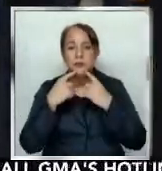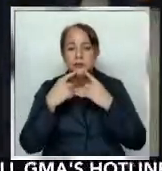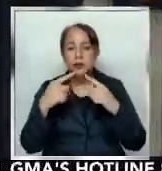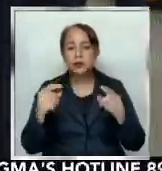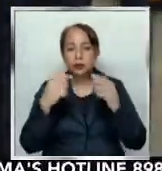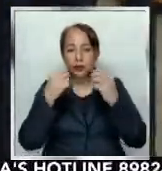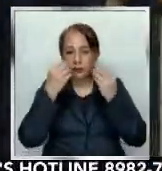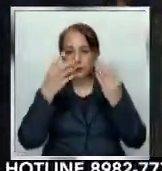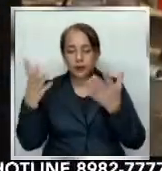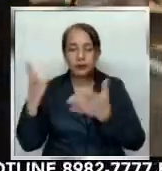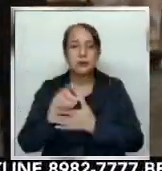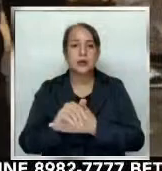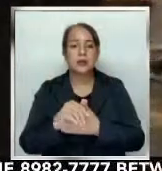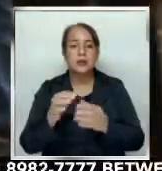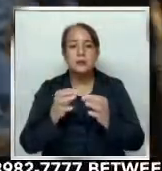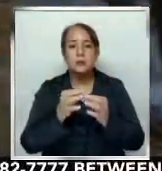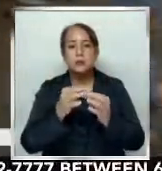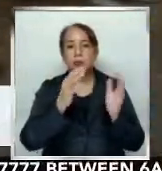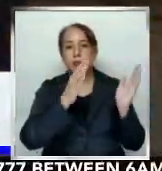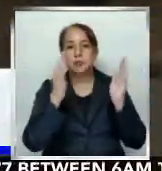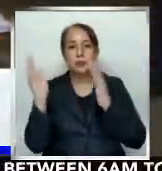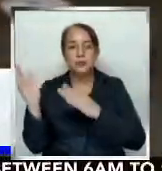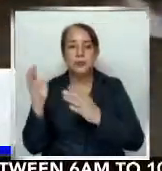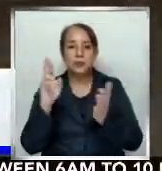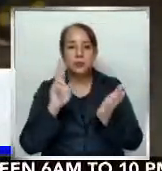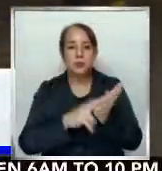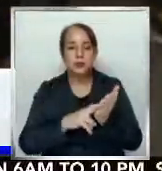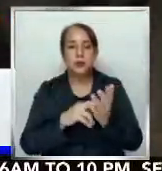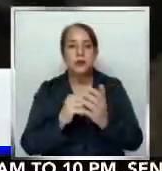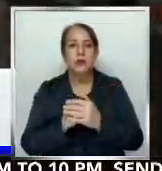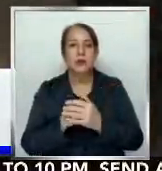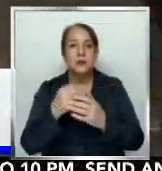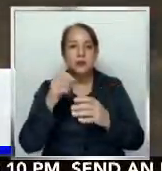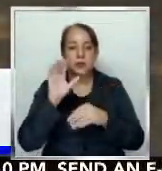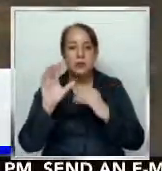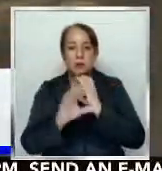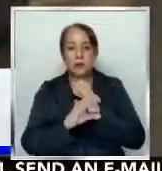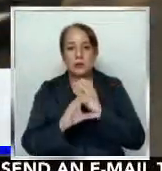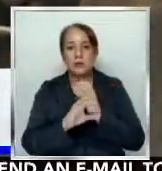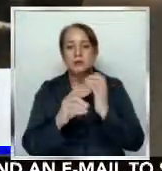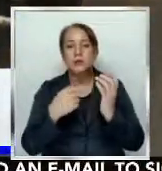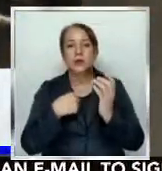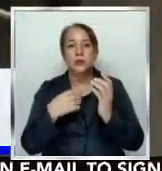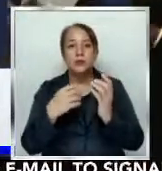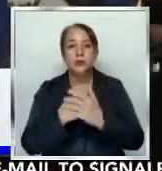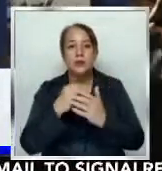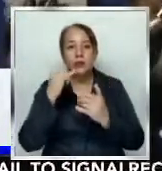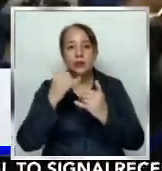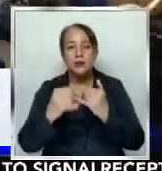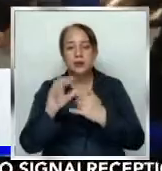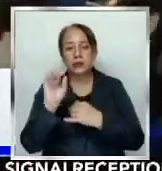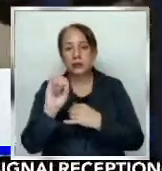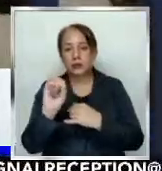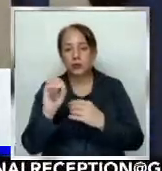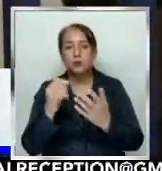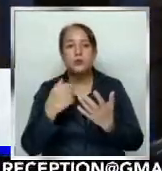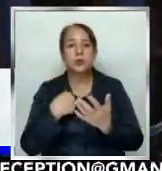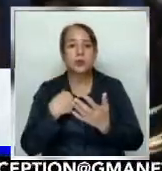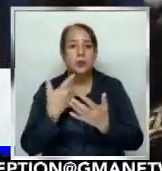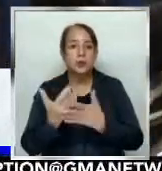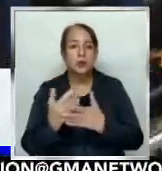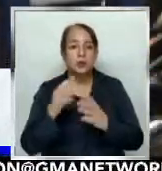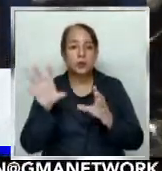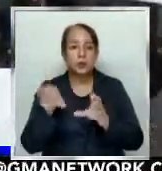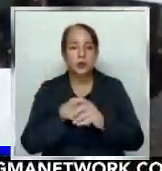nitong extended ang validity ng registration ng mga sasakyan para sa mga plakang nagtatapos sa zero. Kabilang sa sakop nito ang Region